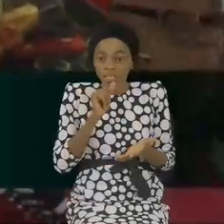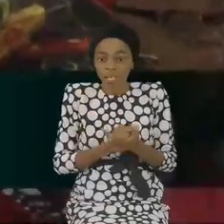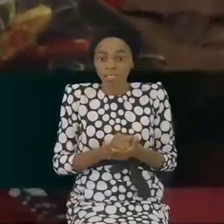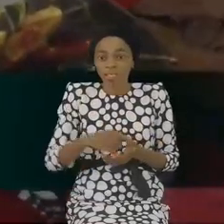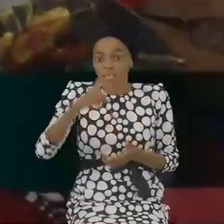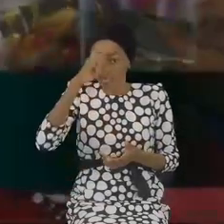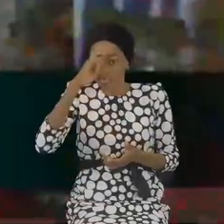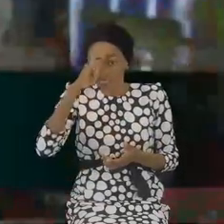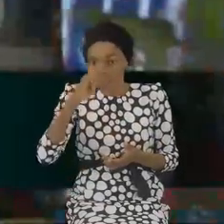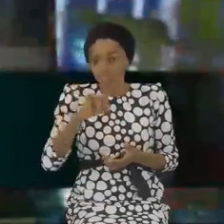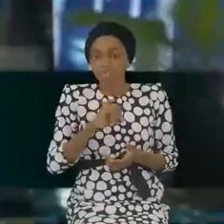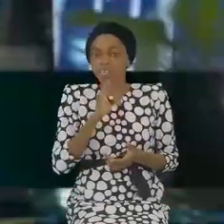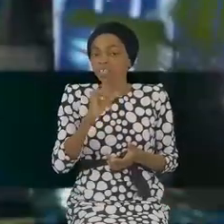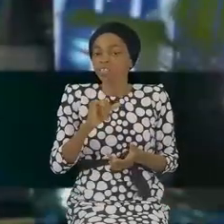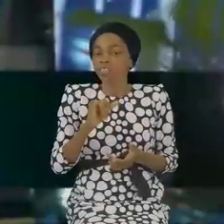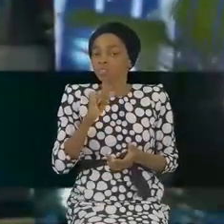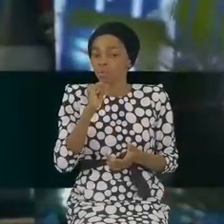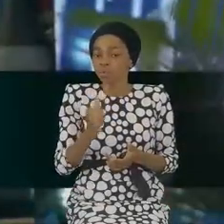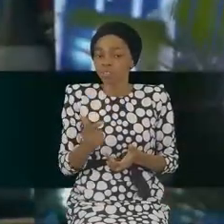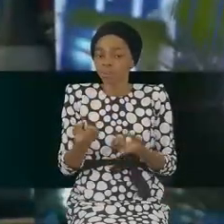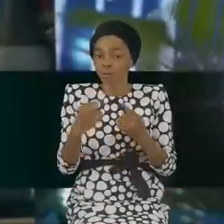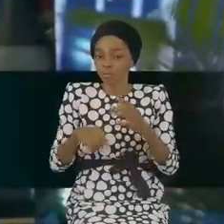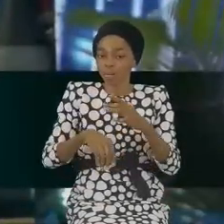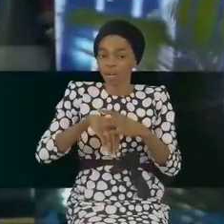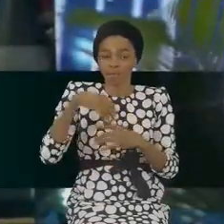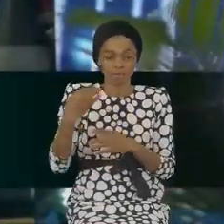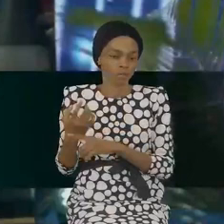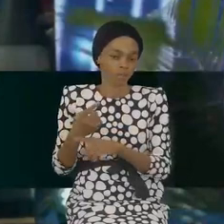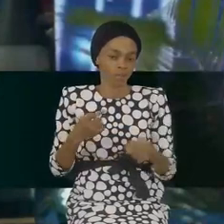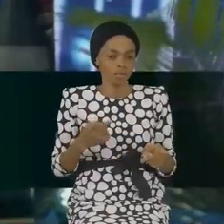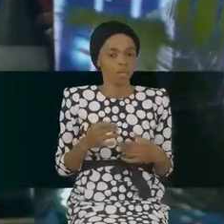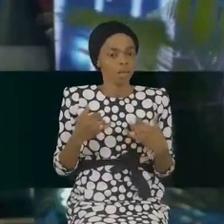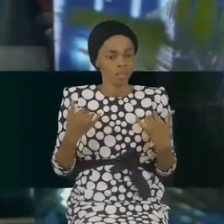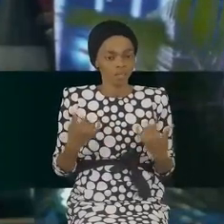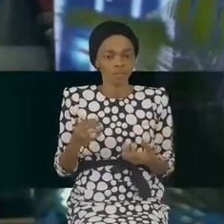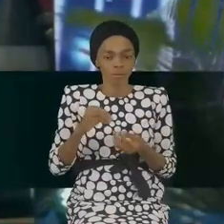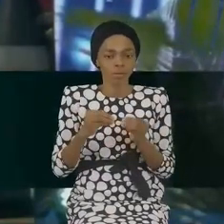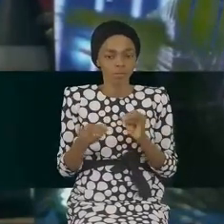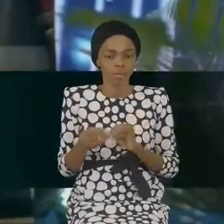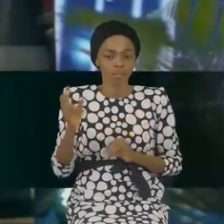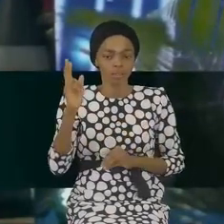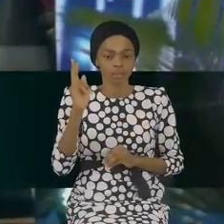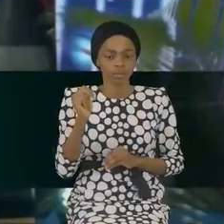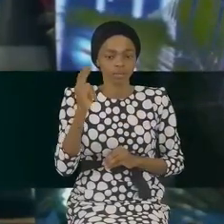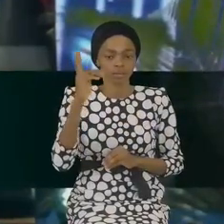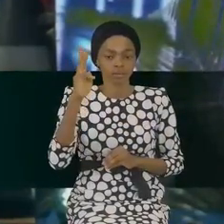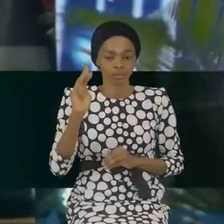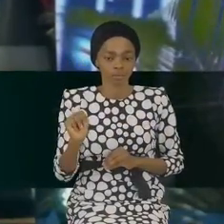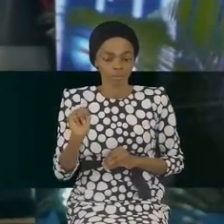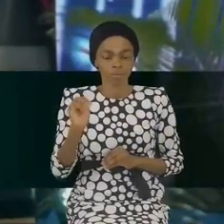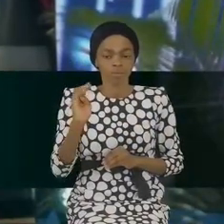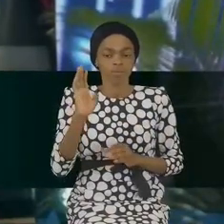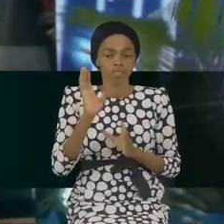sortie facilement de leur cœur. Voyons Nombre 14. Nombre